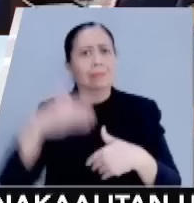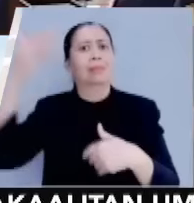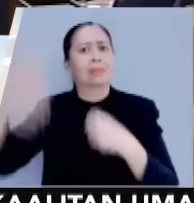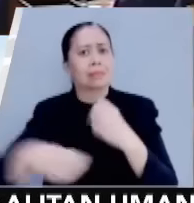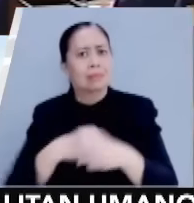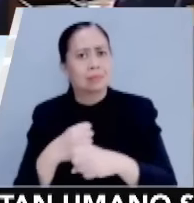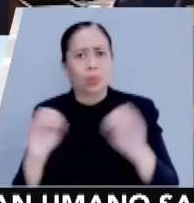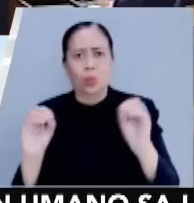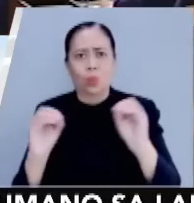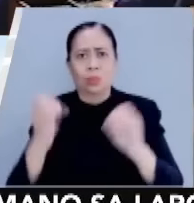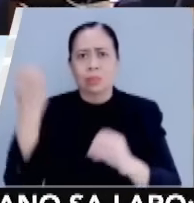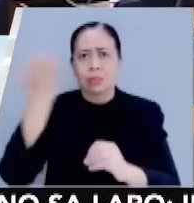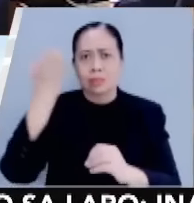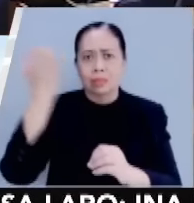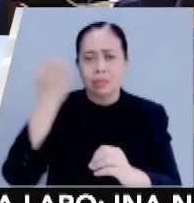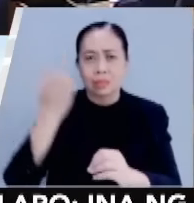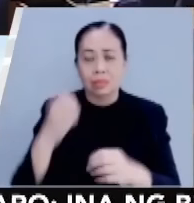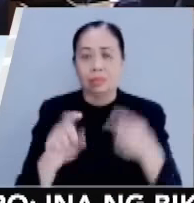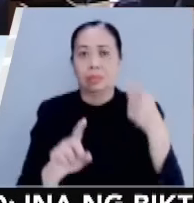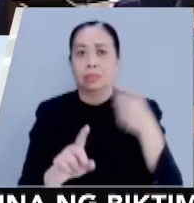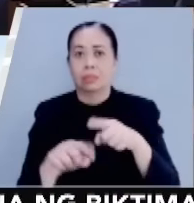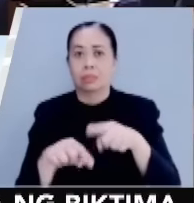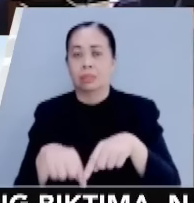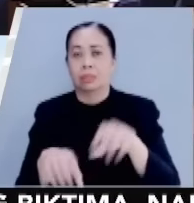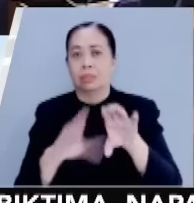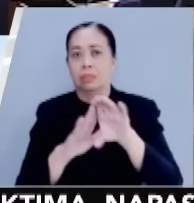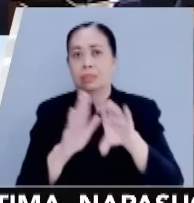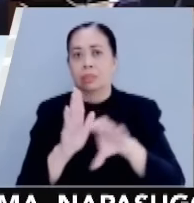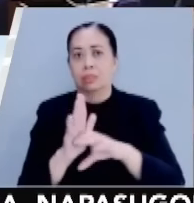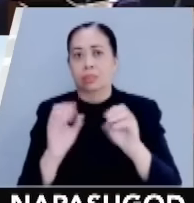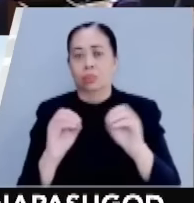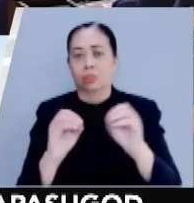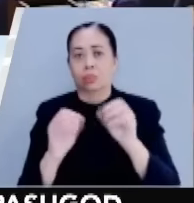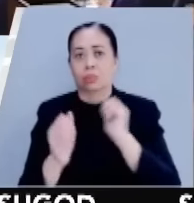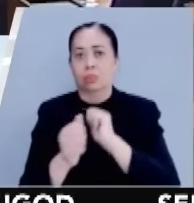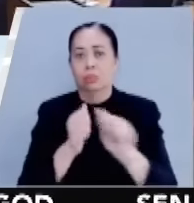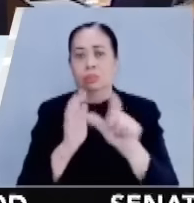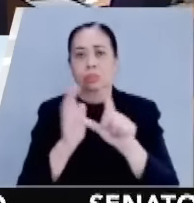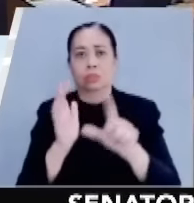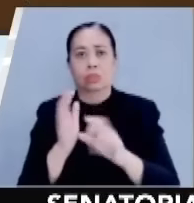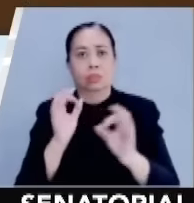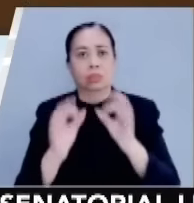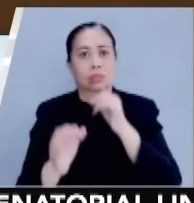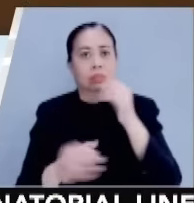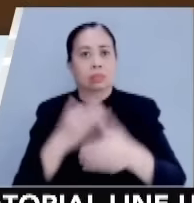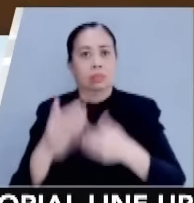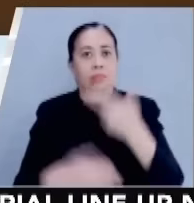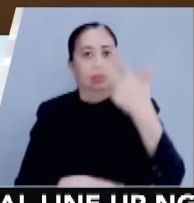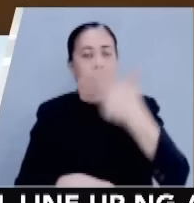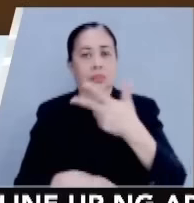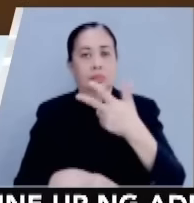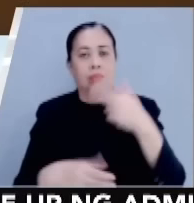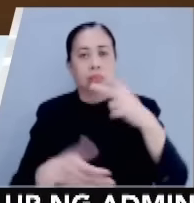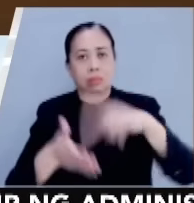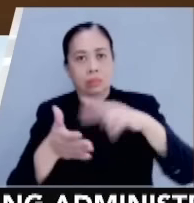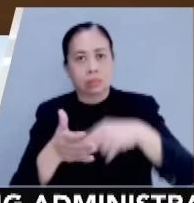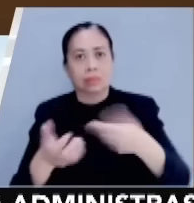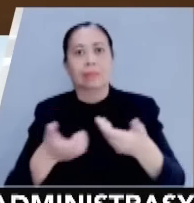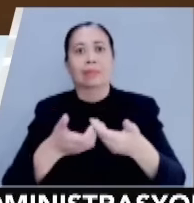emergency? Pinunto nilang nakasaad sa konstitusyon na walang pwedeng ipasang batas kung hindi dumaan sa tatlong readings sa magkakahiwalay na